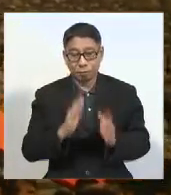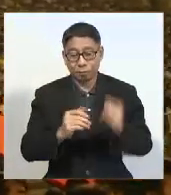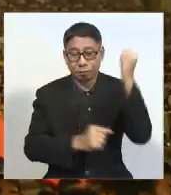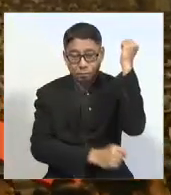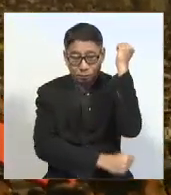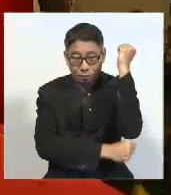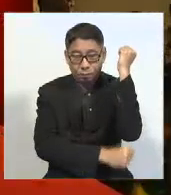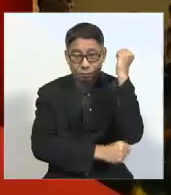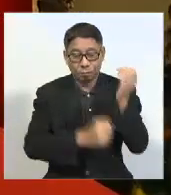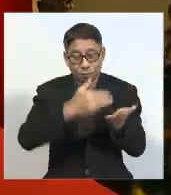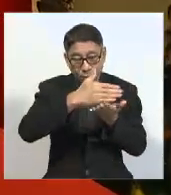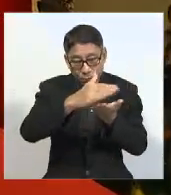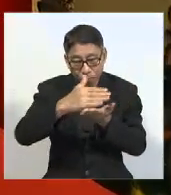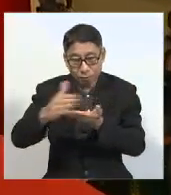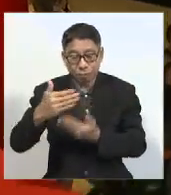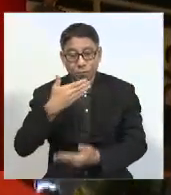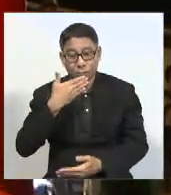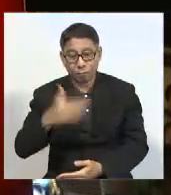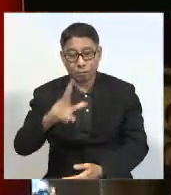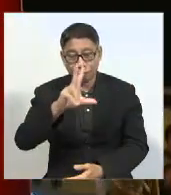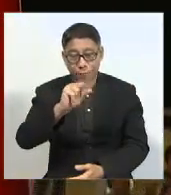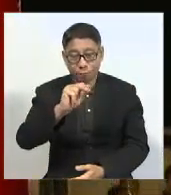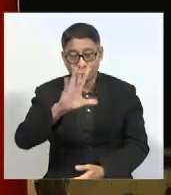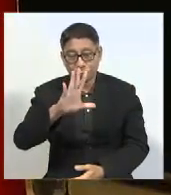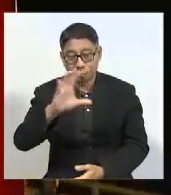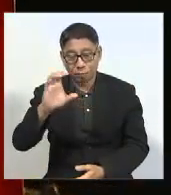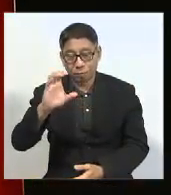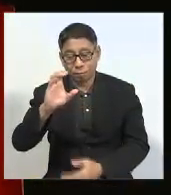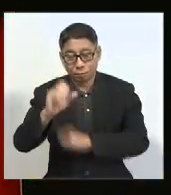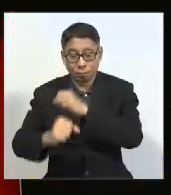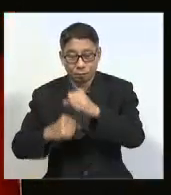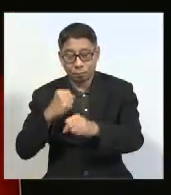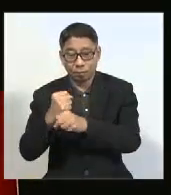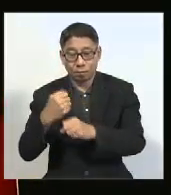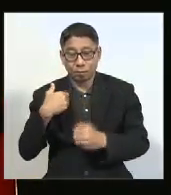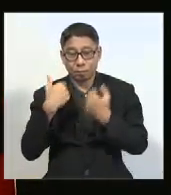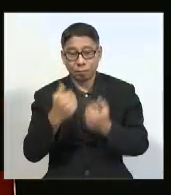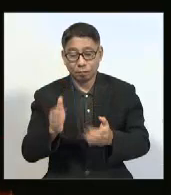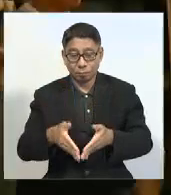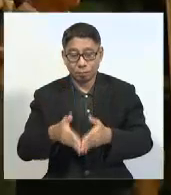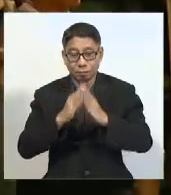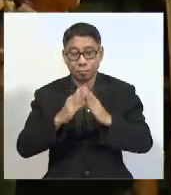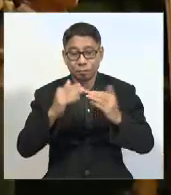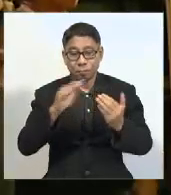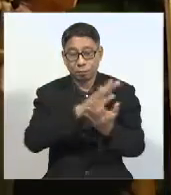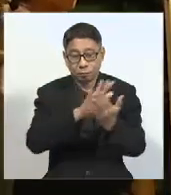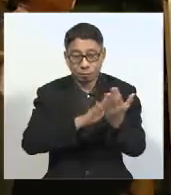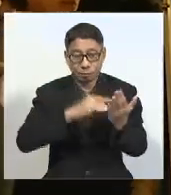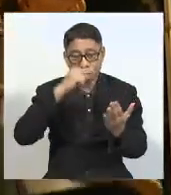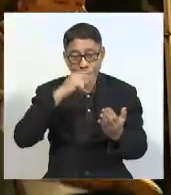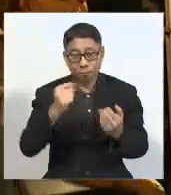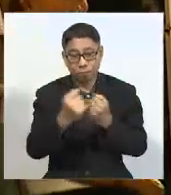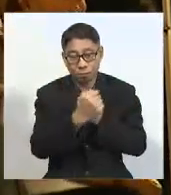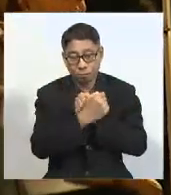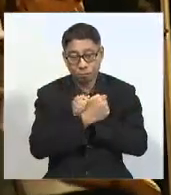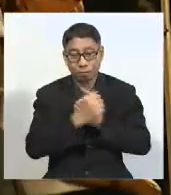นและแบ่งปันตลอดเวลา350ปีที่ได้มีการก่อตั้งมิสซังสยามซึ่งเป็นสัญลักษณ์แห่งอ้อมกอ